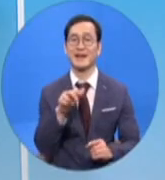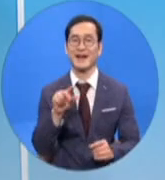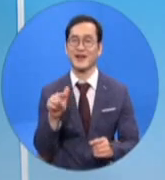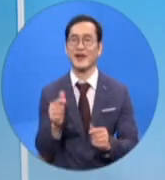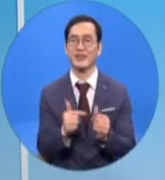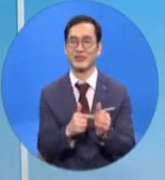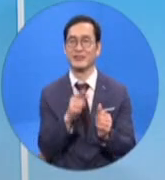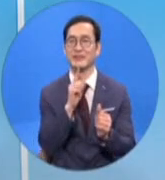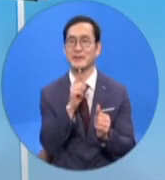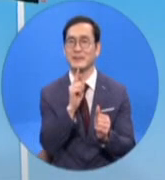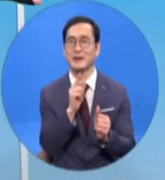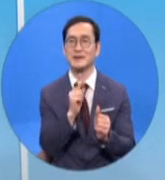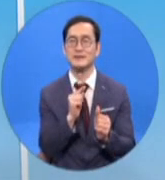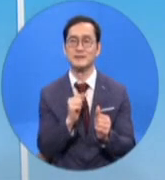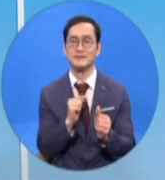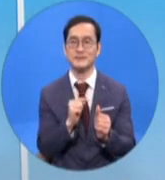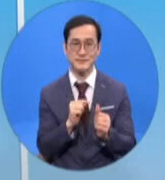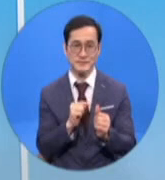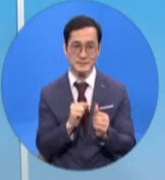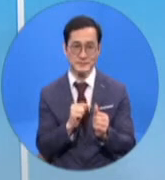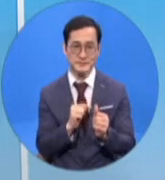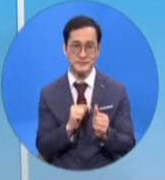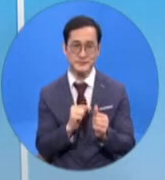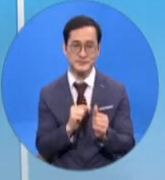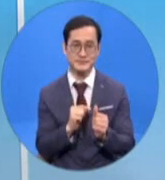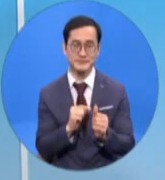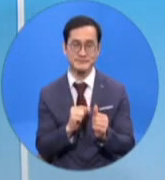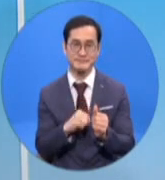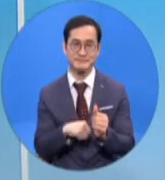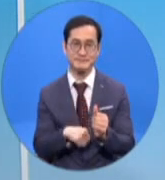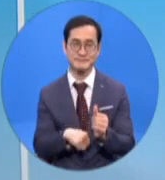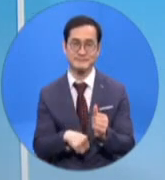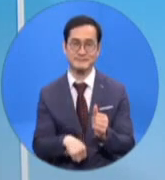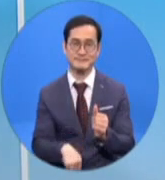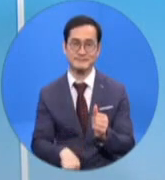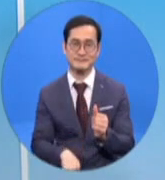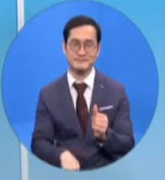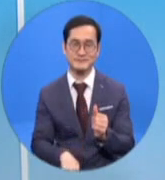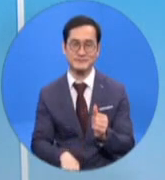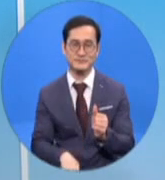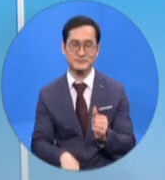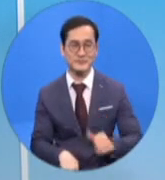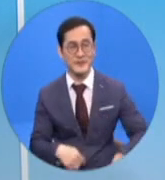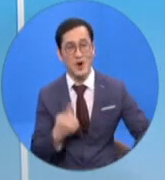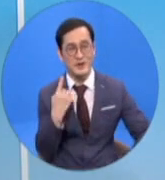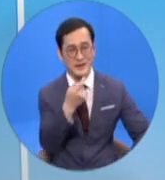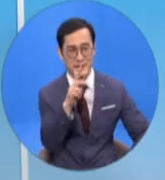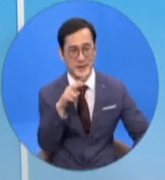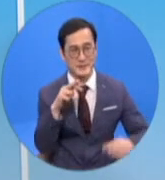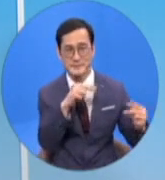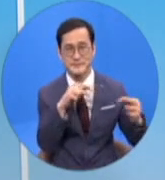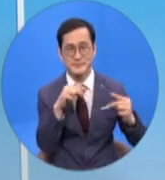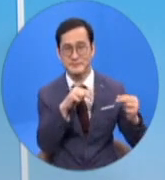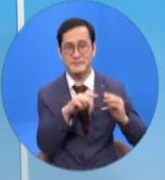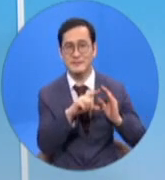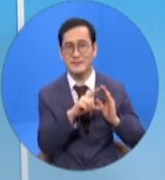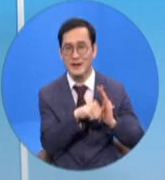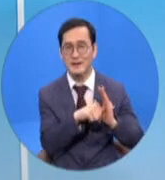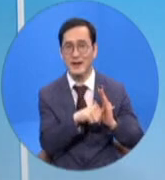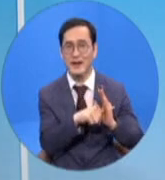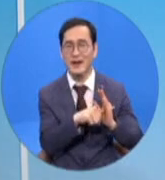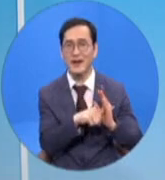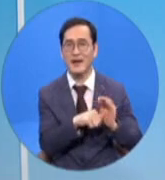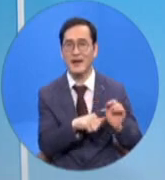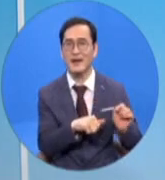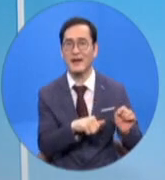자 방금 들으신 것처럼 이 두 사람은 어제 tv 토론회에서 도 기본소득 째를 놓고 영화 기생충을 거론하면서